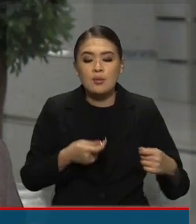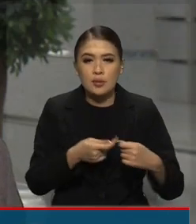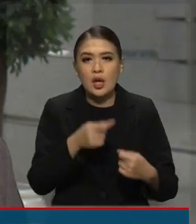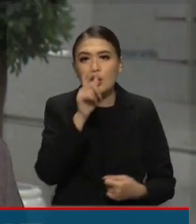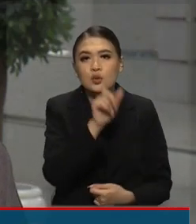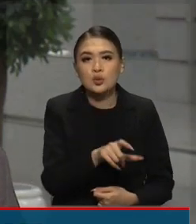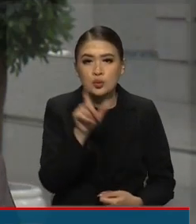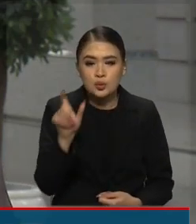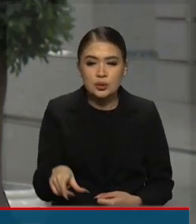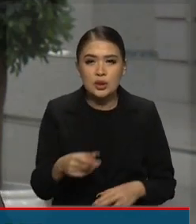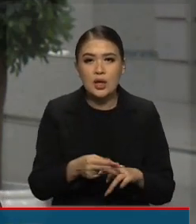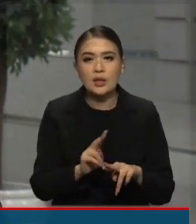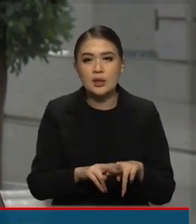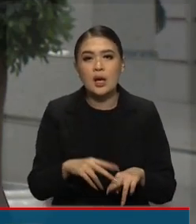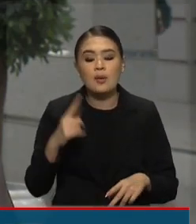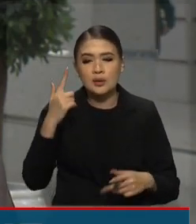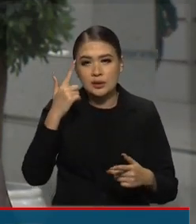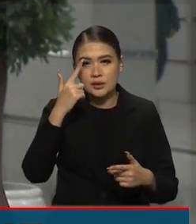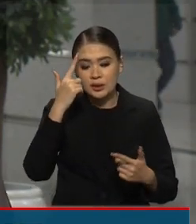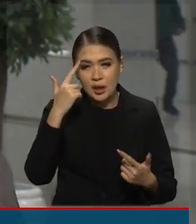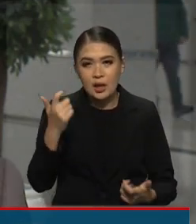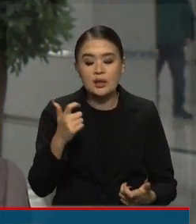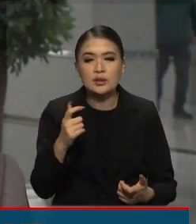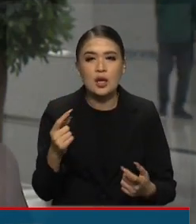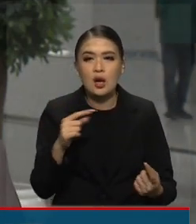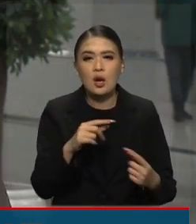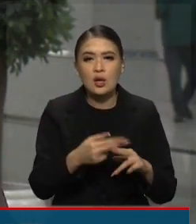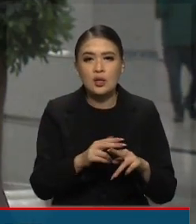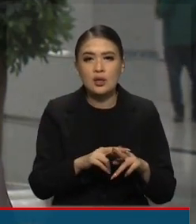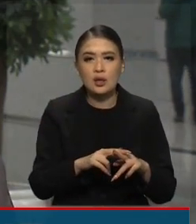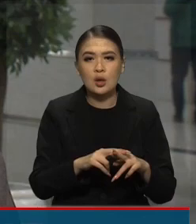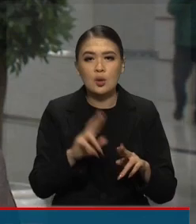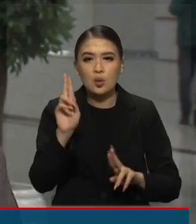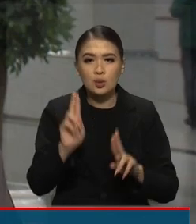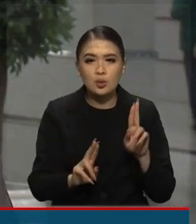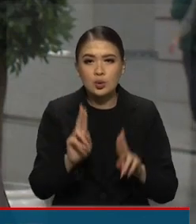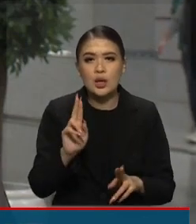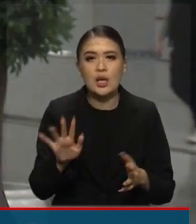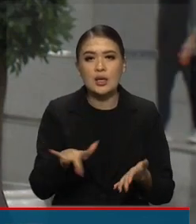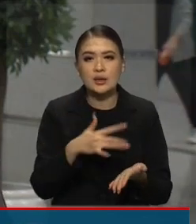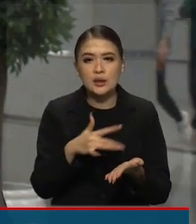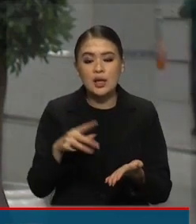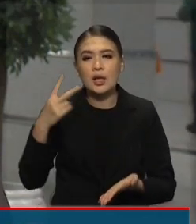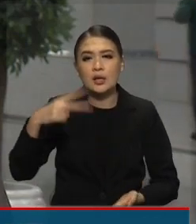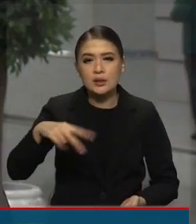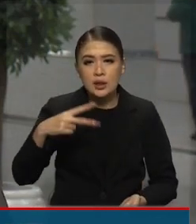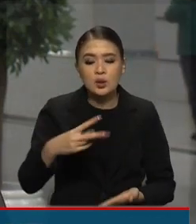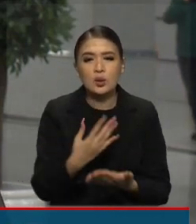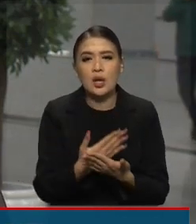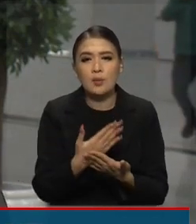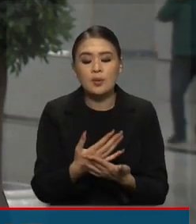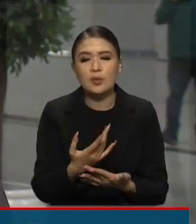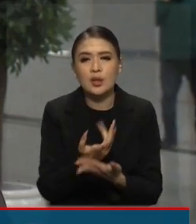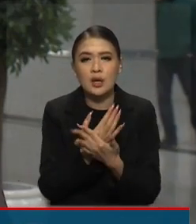А люди – это познание друг друга через образование, культуру, литературу. Вот и кинематография, наверное,